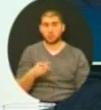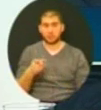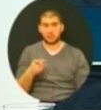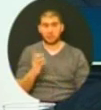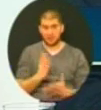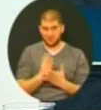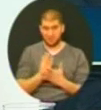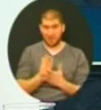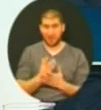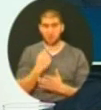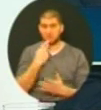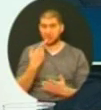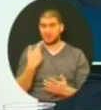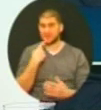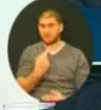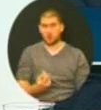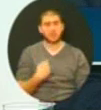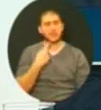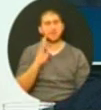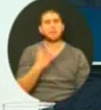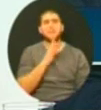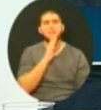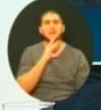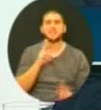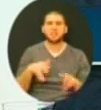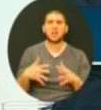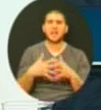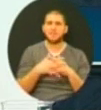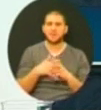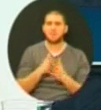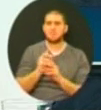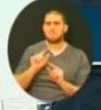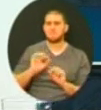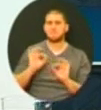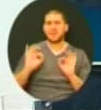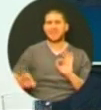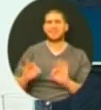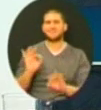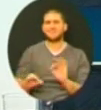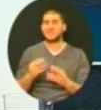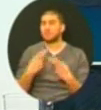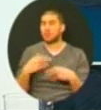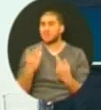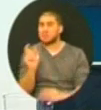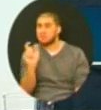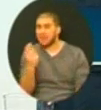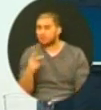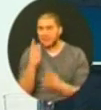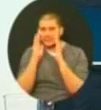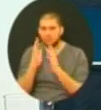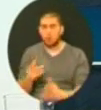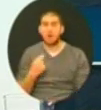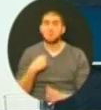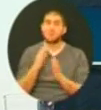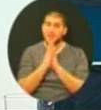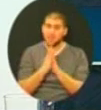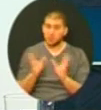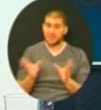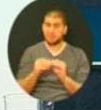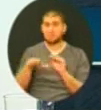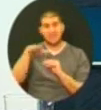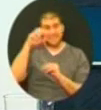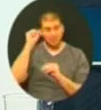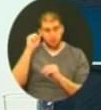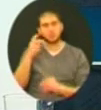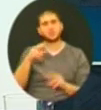שהם נותן להם דיווח בלתי מי? כן, שיש מה? קבינט בלפות. שמדליף, שאי אפשר לתת לו מילה אחת כי אי אפשר לסמוך עליו. אז אני מבקש, יחד עם המסקנות